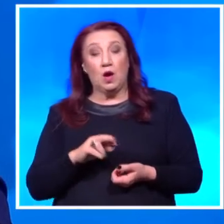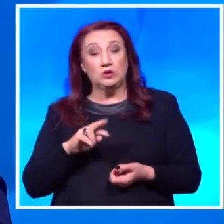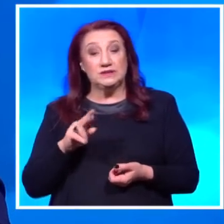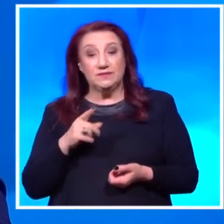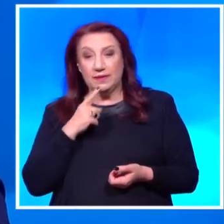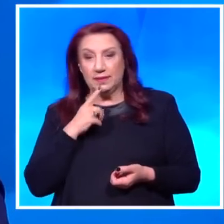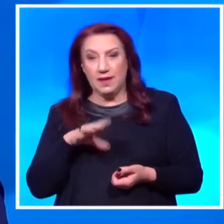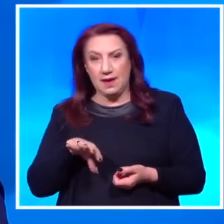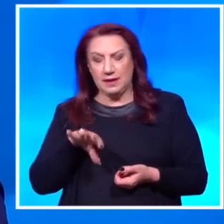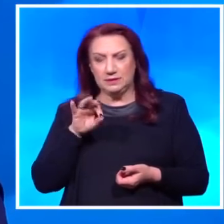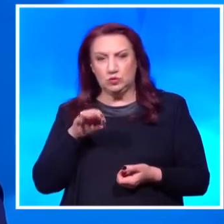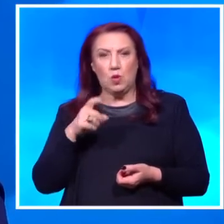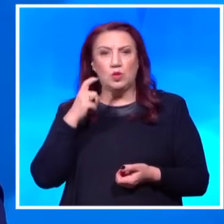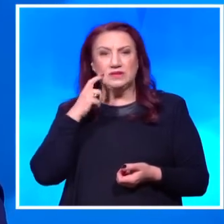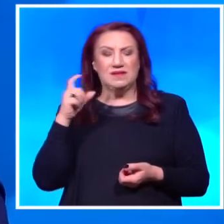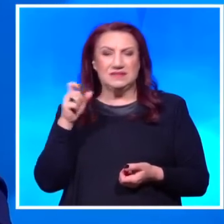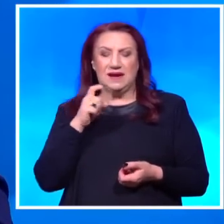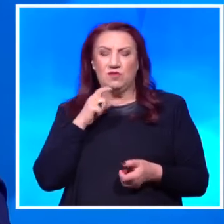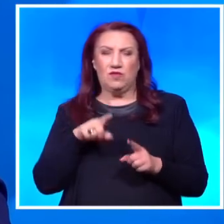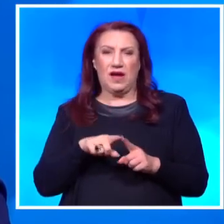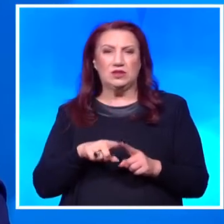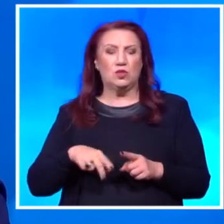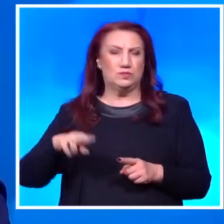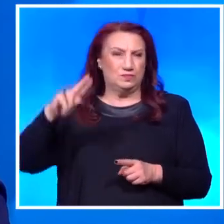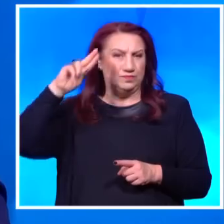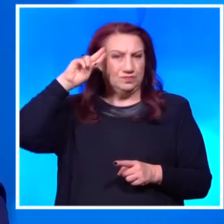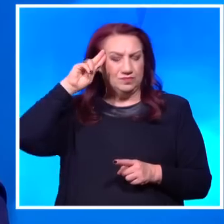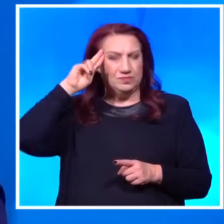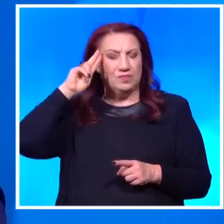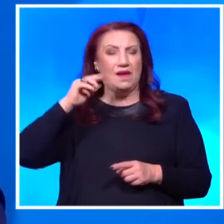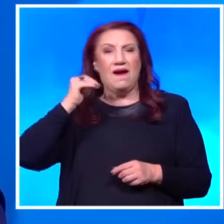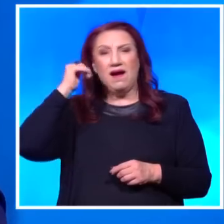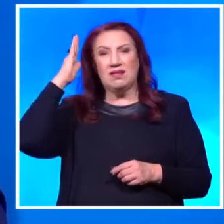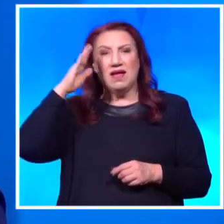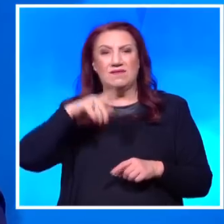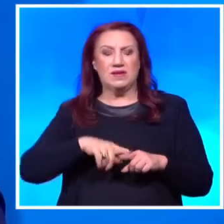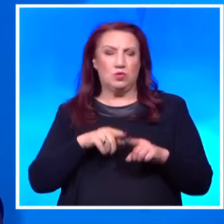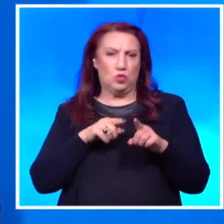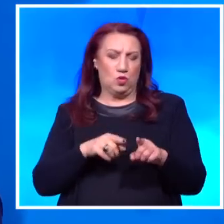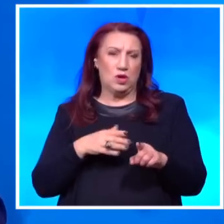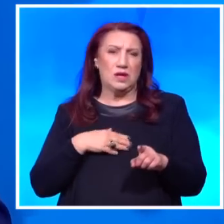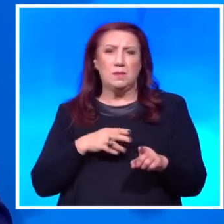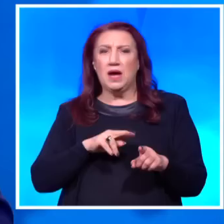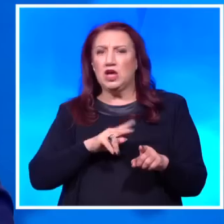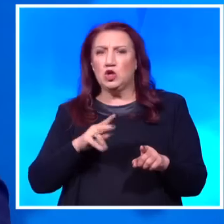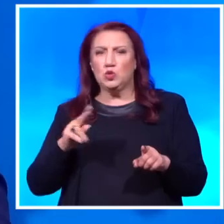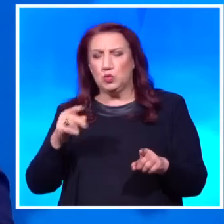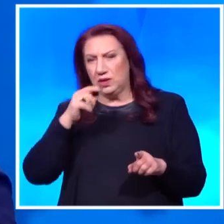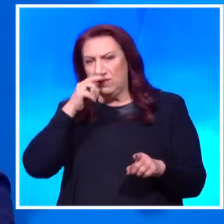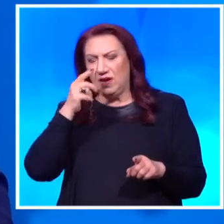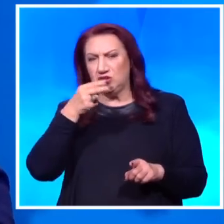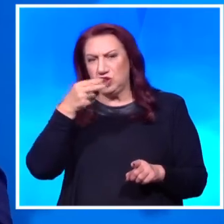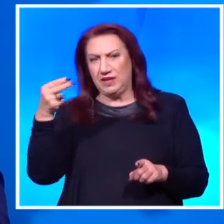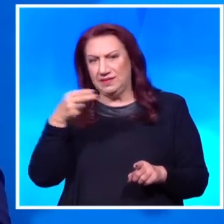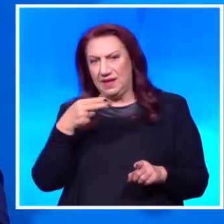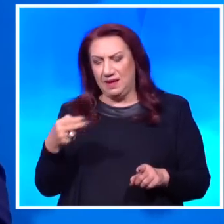за изпълняващ длъжността главен прокурор, има и други важни теми в държавата. Това заяви преди минути президентът Румен